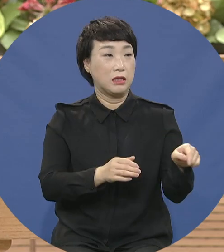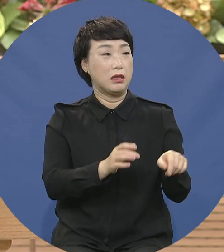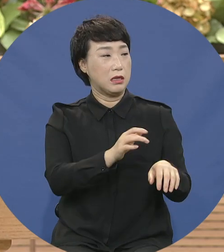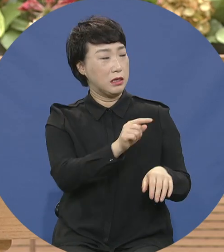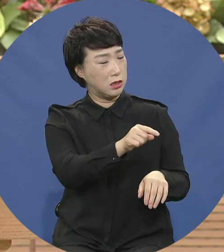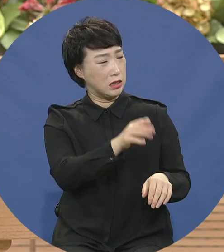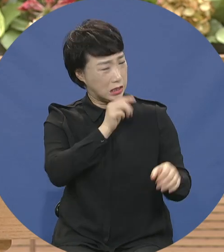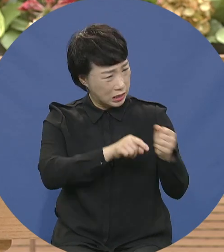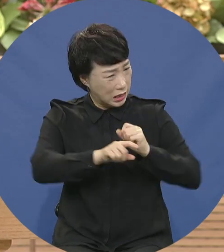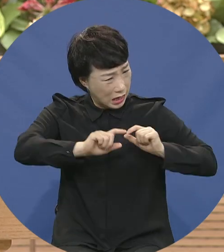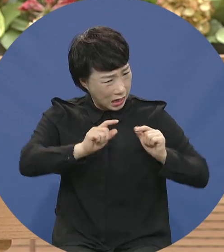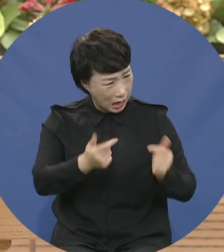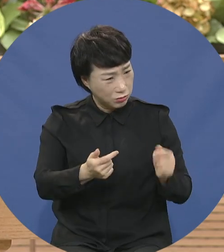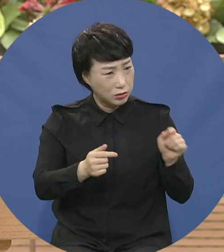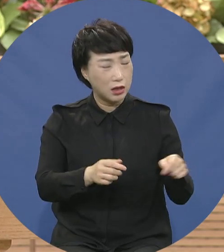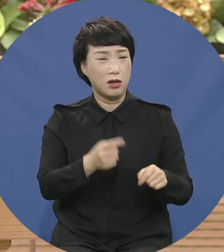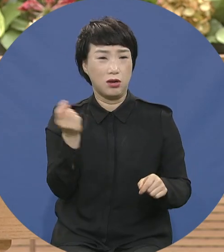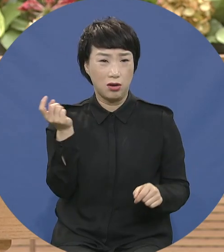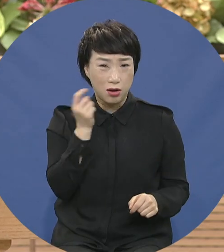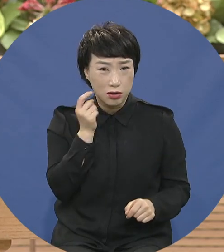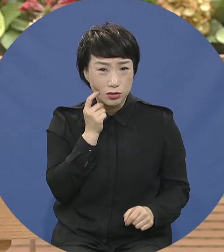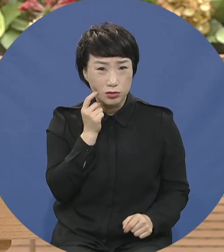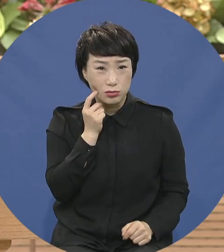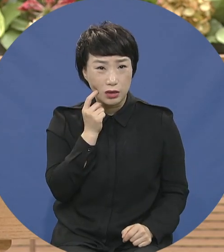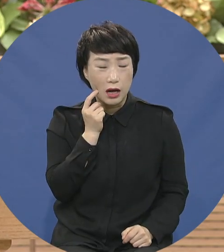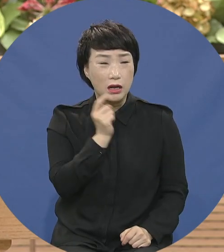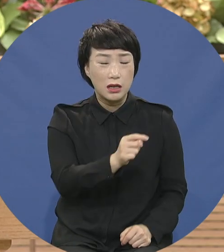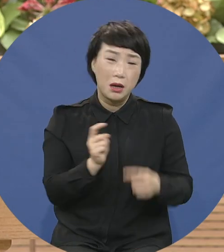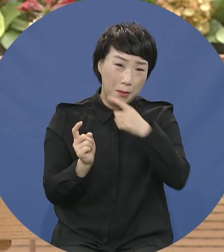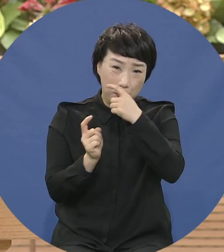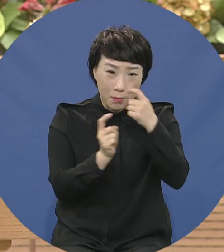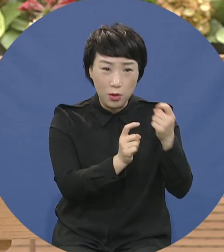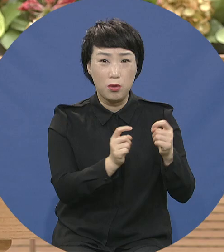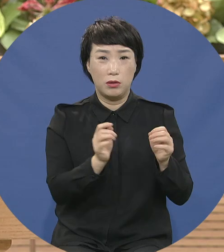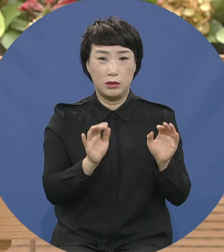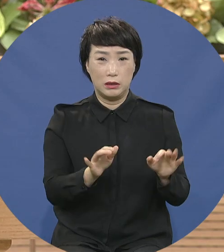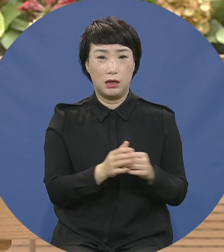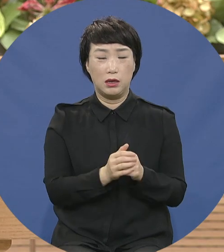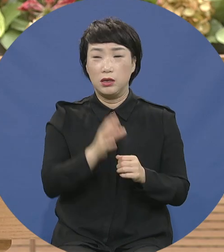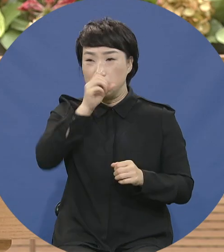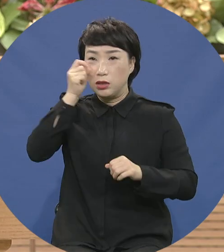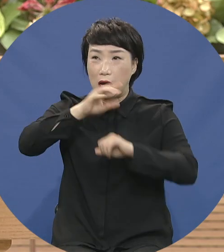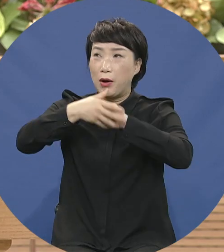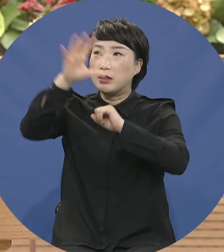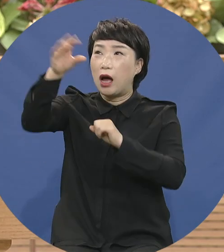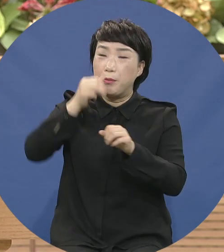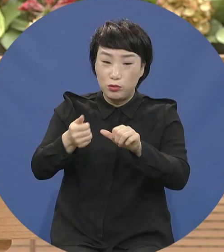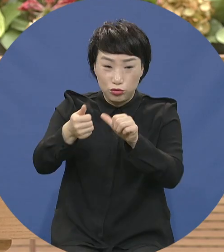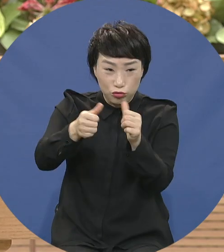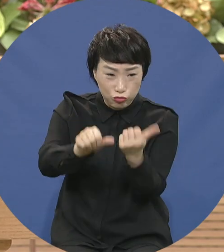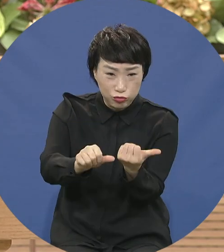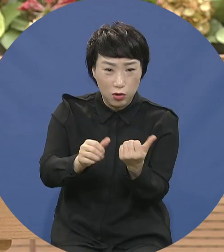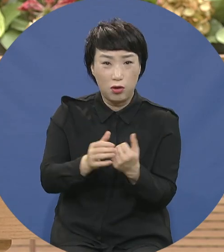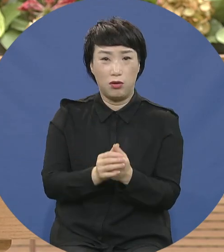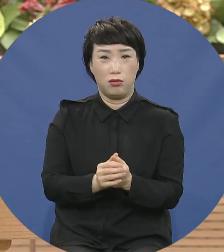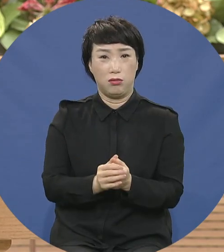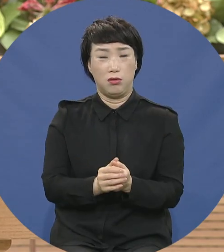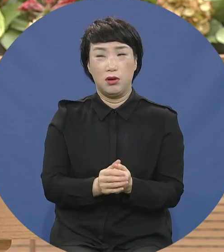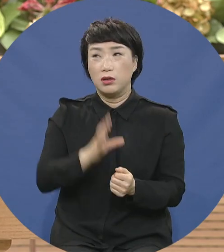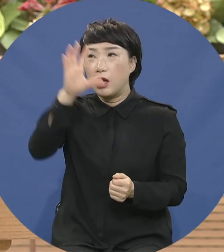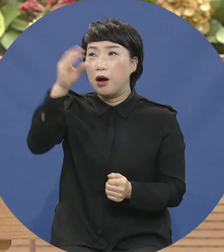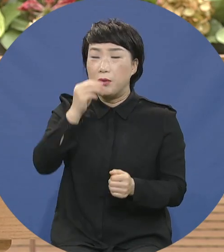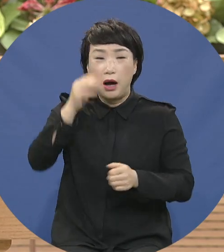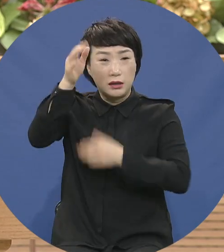진리가 아니야, 그건 거짓이야, 미혹이야, 선악과를 먹으면 죽는 거야,